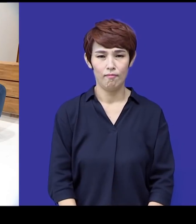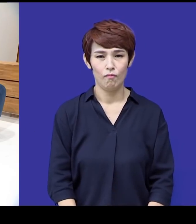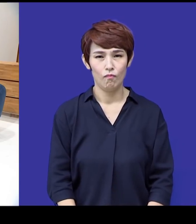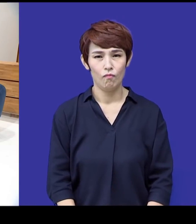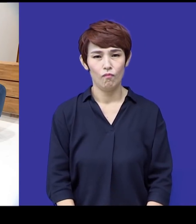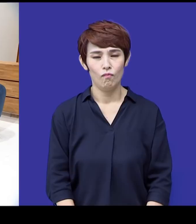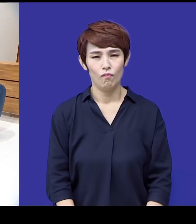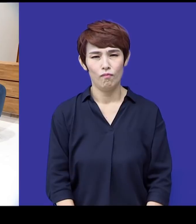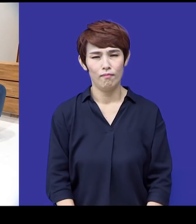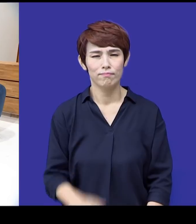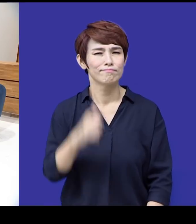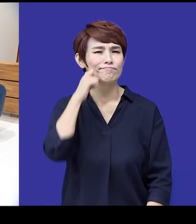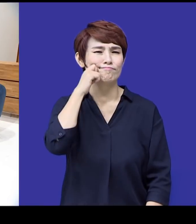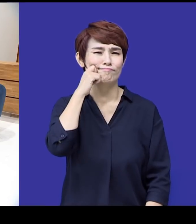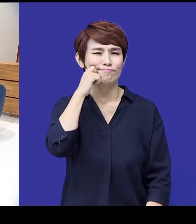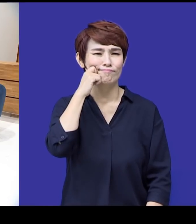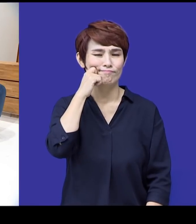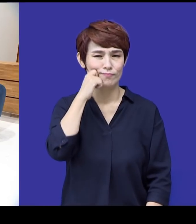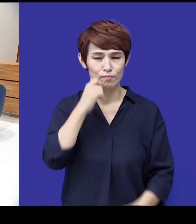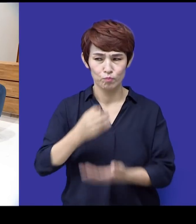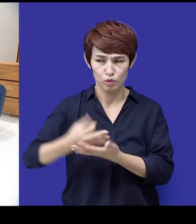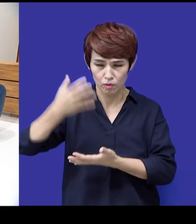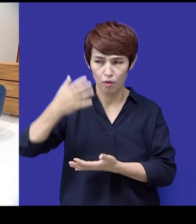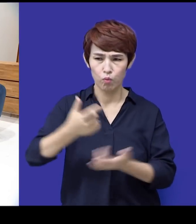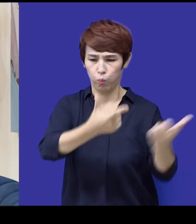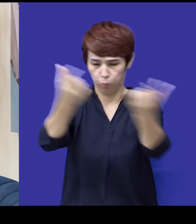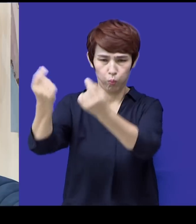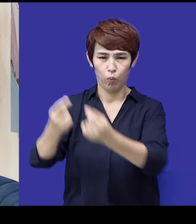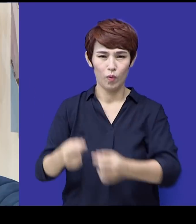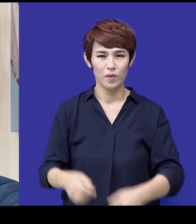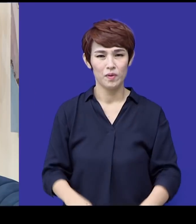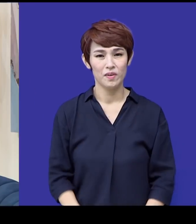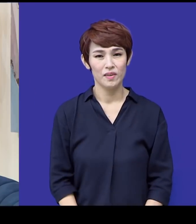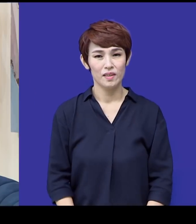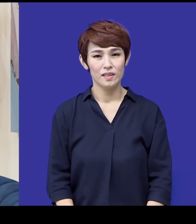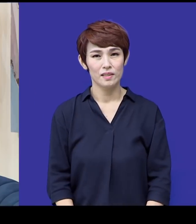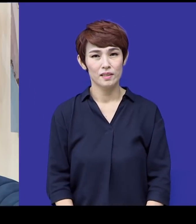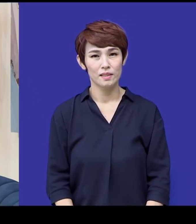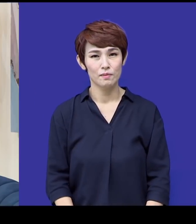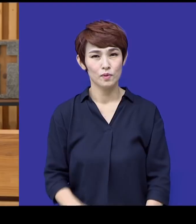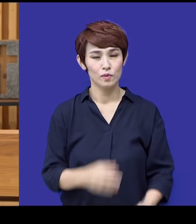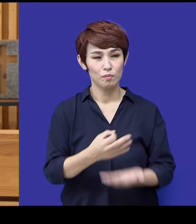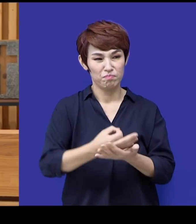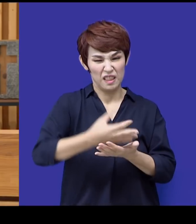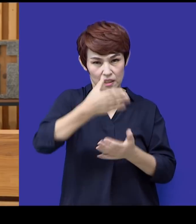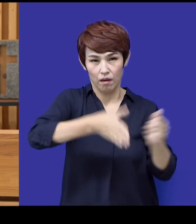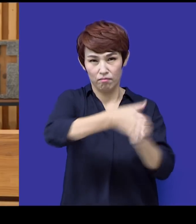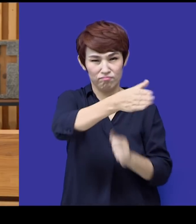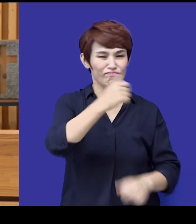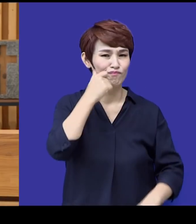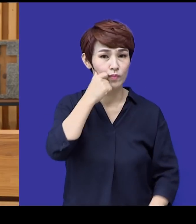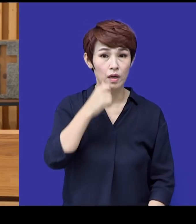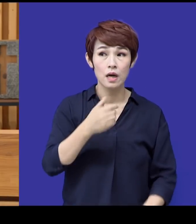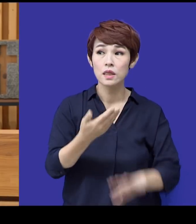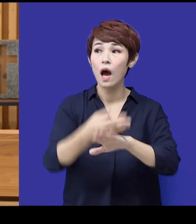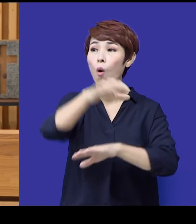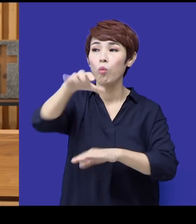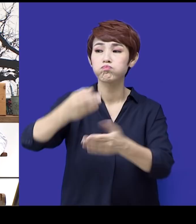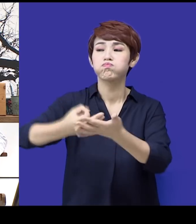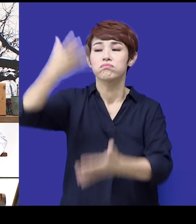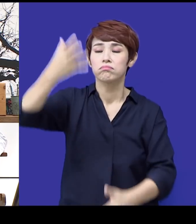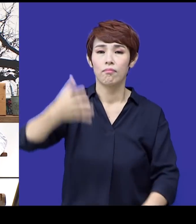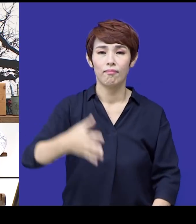어떻게 못 받겠더라고요. 비싸게 받아야잖아요. 보통 다 그렇게 받잖아요. 지금도 많이 못 받아요. 딴 데는 엄청 비싸게 받아요.